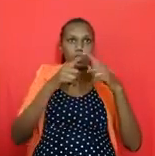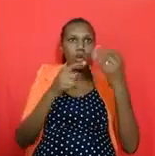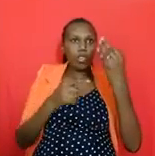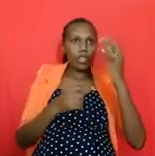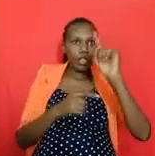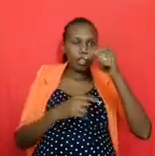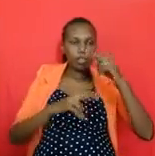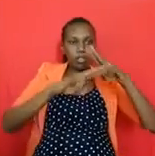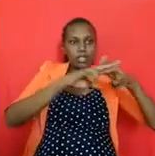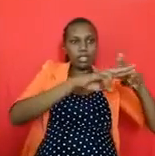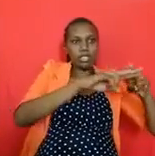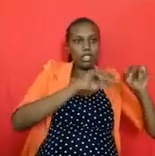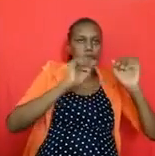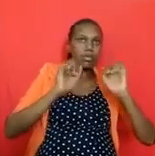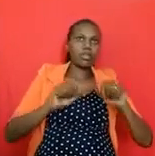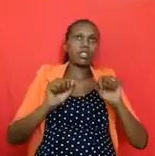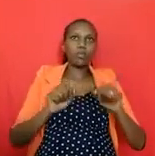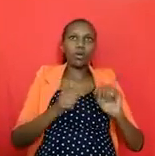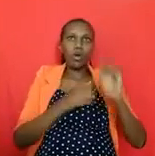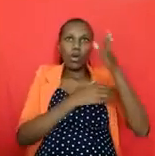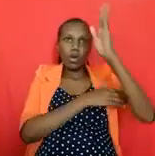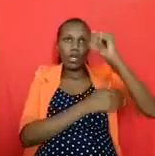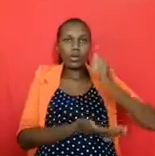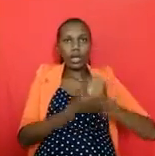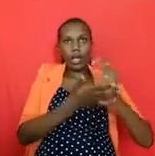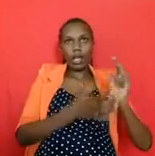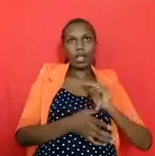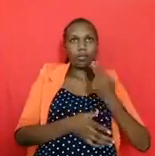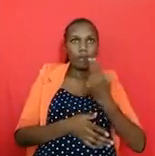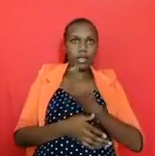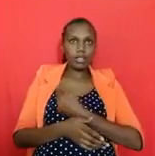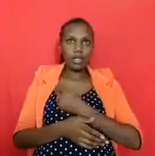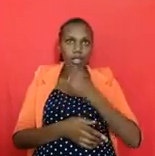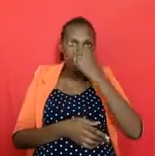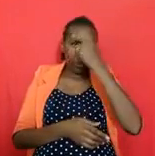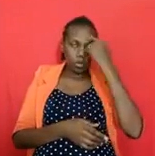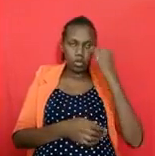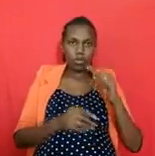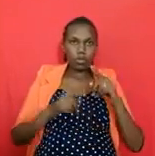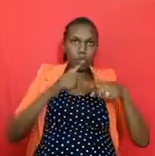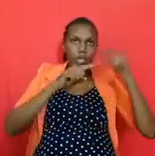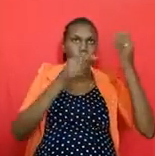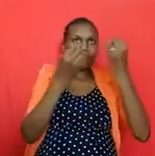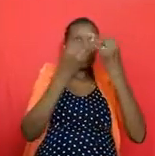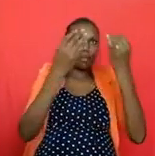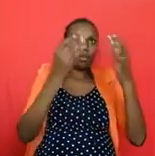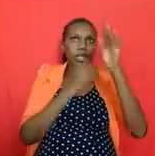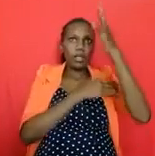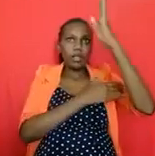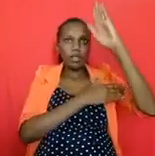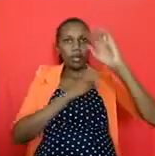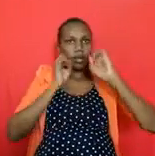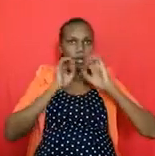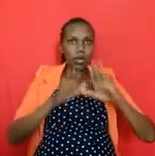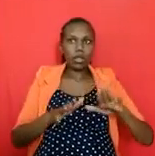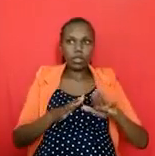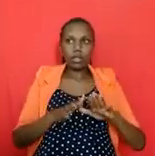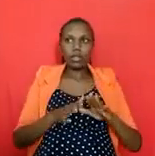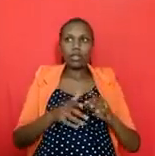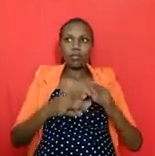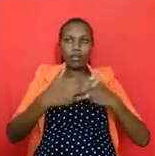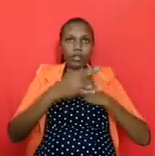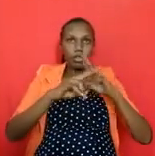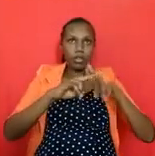adu ugiri idha tume hamwe. Gainia kutuhoti dhia, todo tuwana hota maigi, madha ni arogo usio. Jeriwatha adia